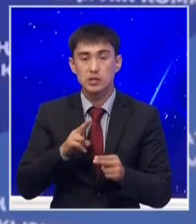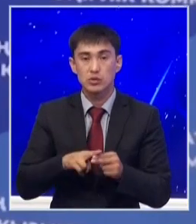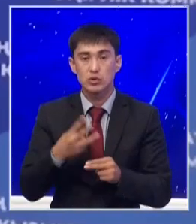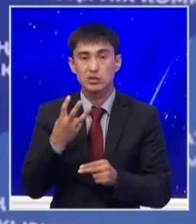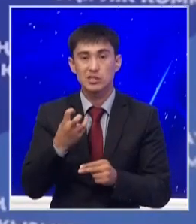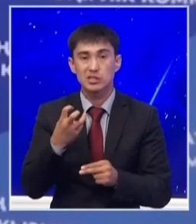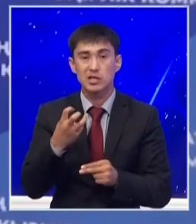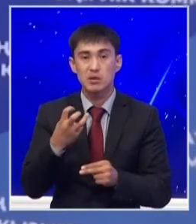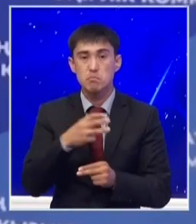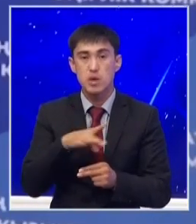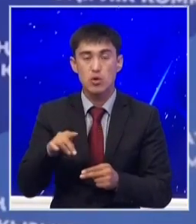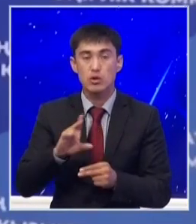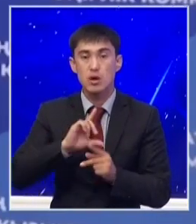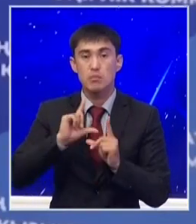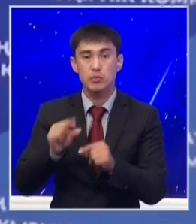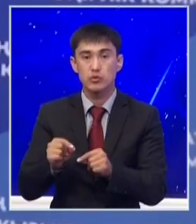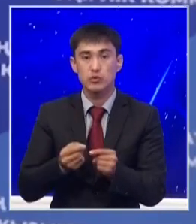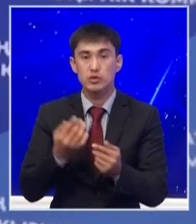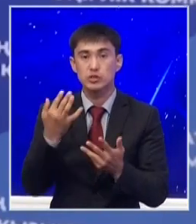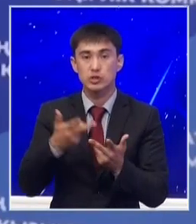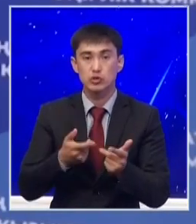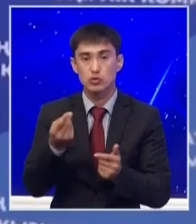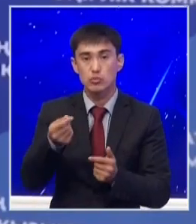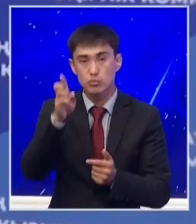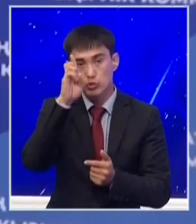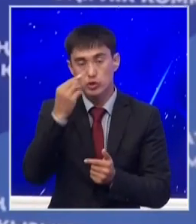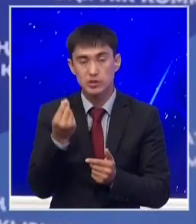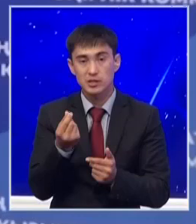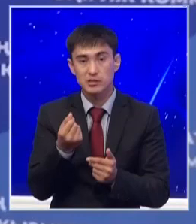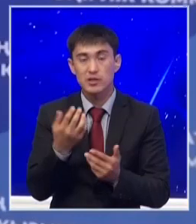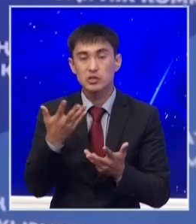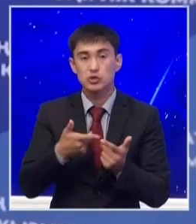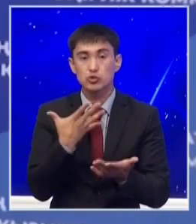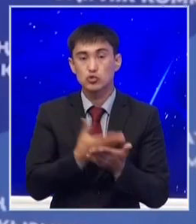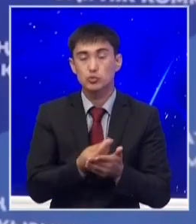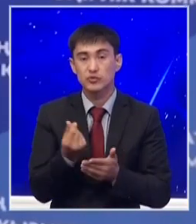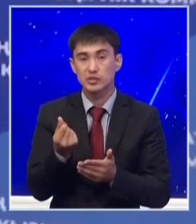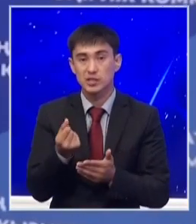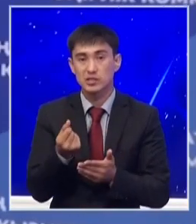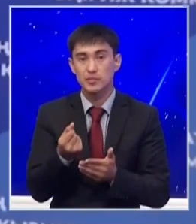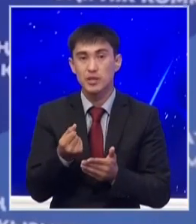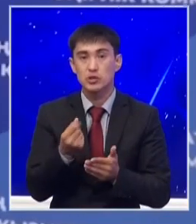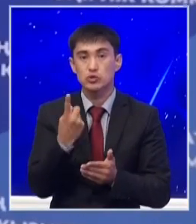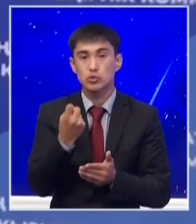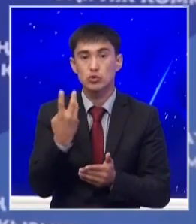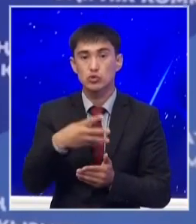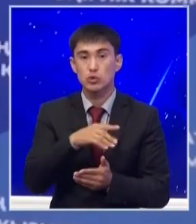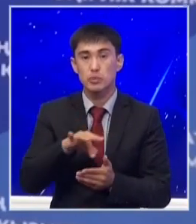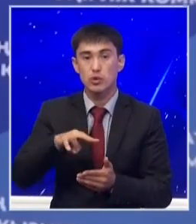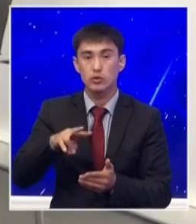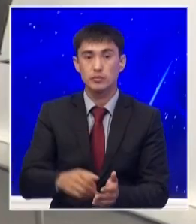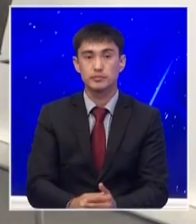300 с чем-то миллионов это идет инвестиции за счет бюджетных средств и за счет собственных средств порядка 140